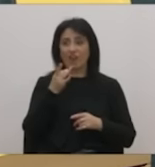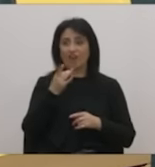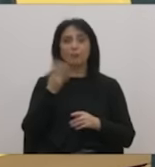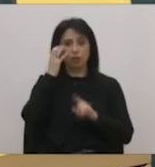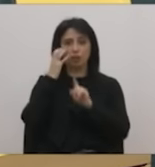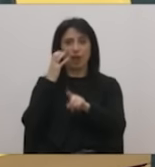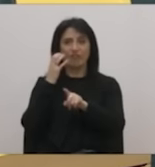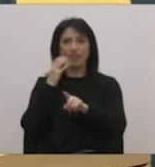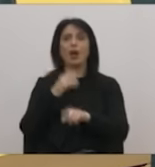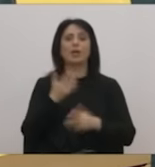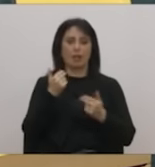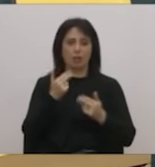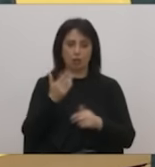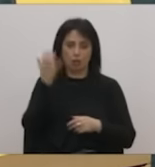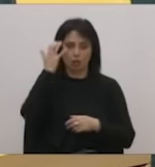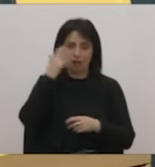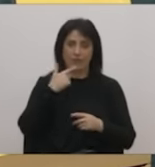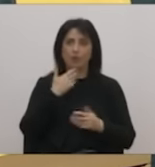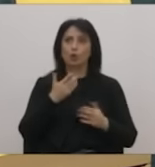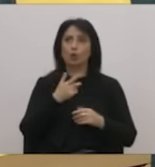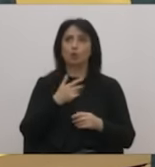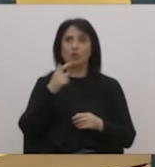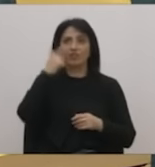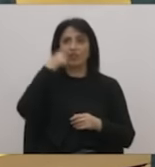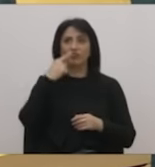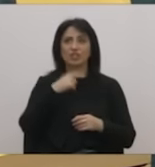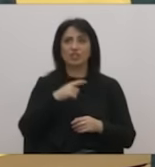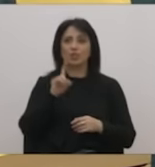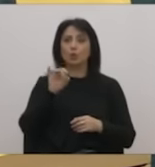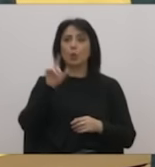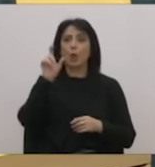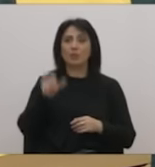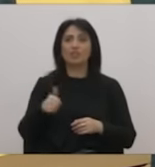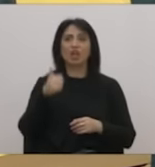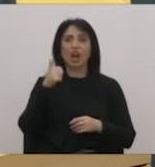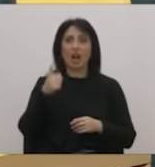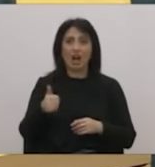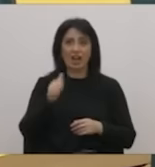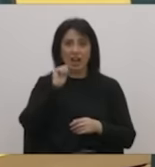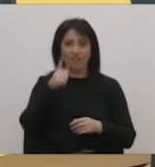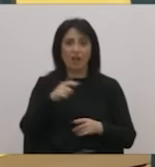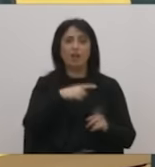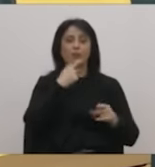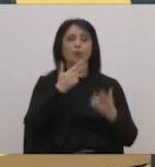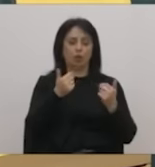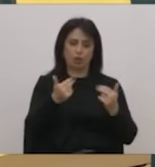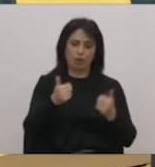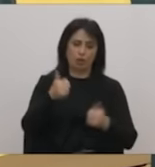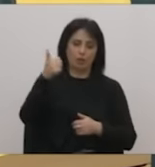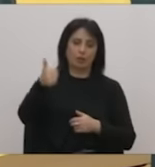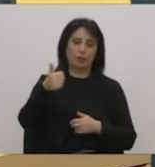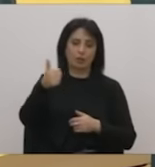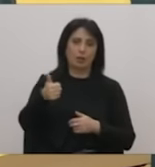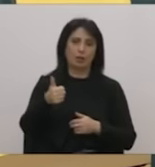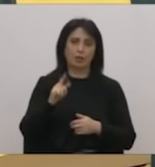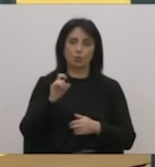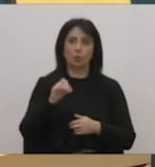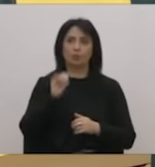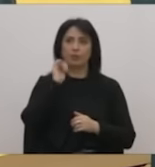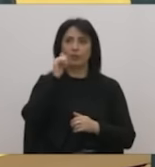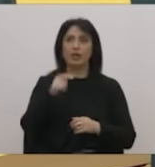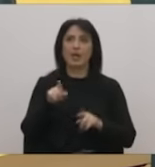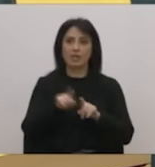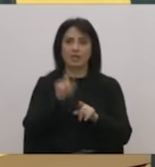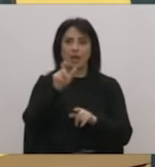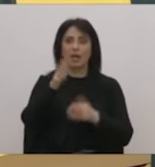შავია, იტყვით, რომ შავია. თუ იტყვის ბიძინა ივანიშვილი, რომ სალომე ზურაბიშვილი კარგია ხვალ, თქვენ იტყვით, რომ სალომე ზურაბიშვილი კარგია ხვალ. ეს